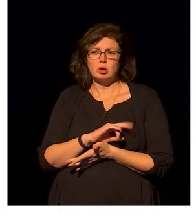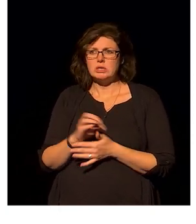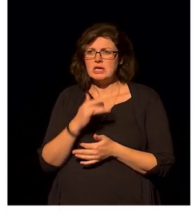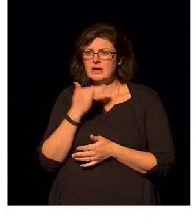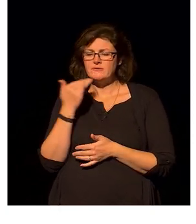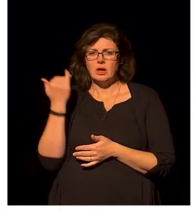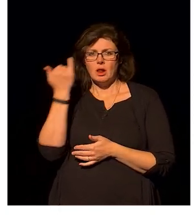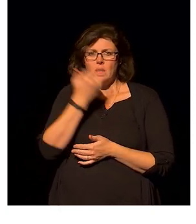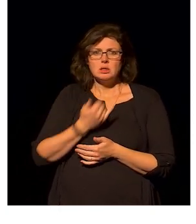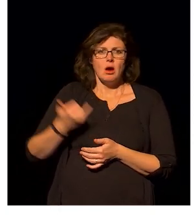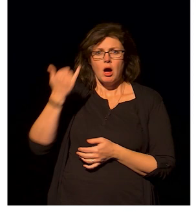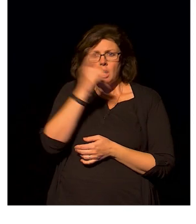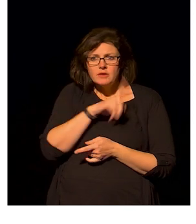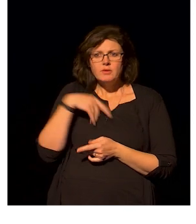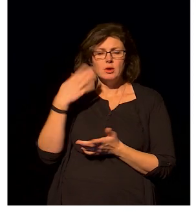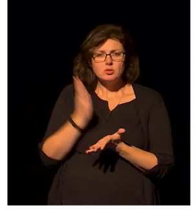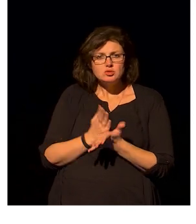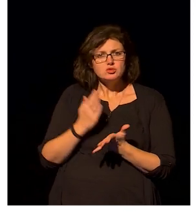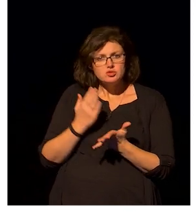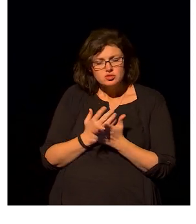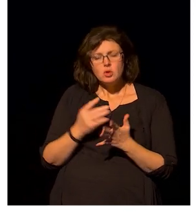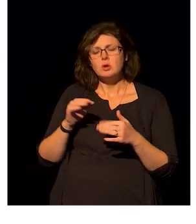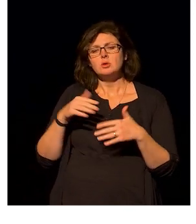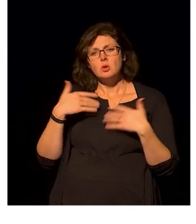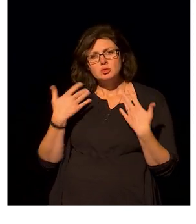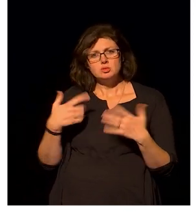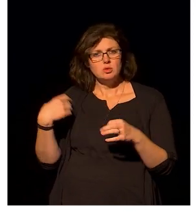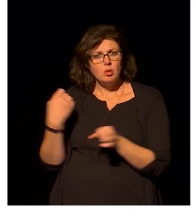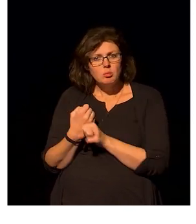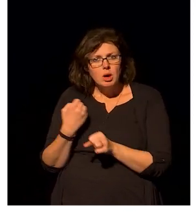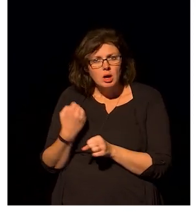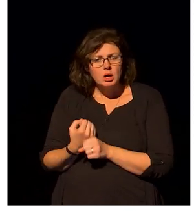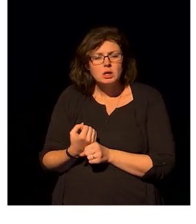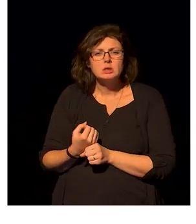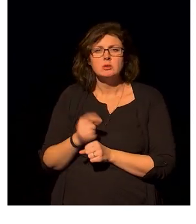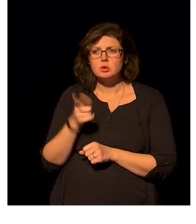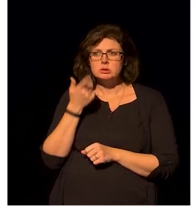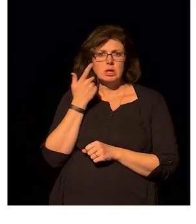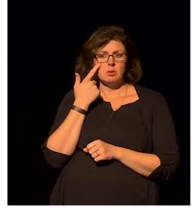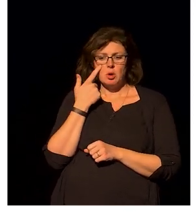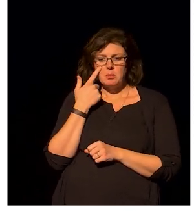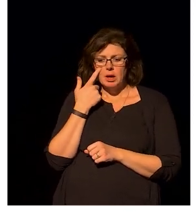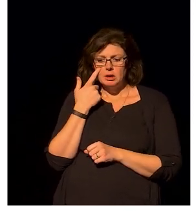dabei, könnte man sagen. Und im Moment ist nur sozusagen